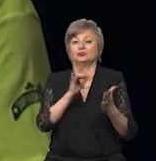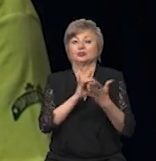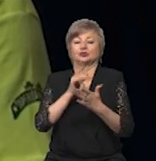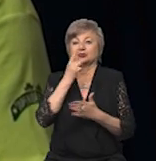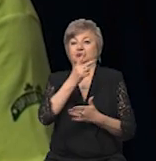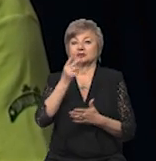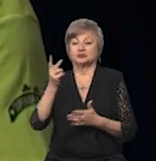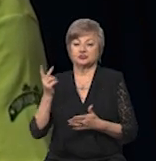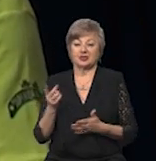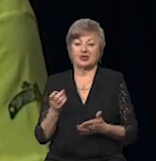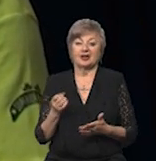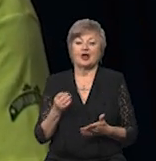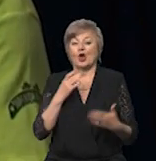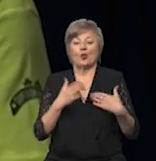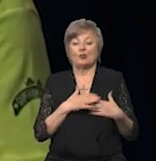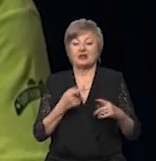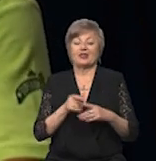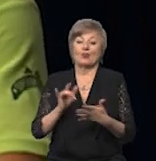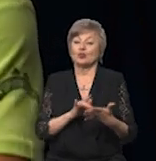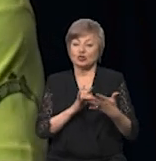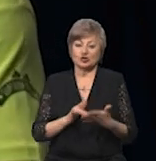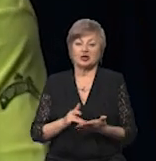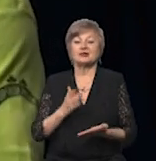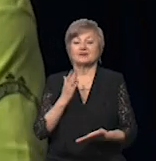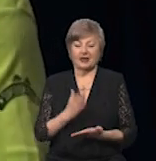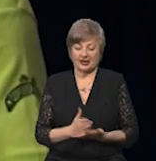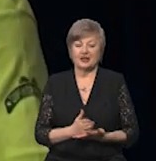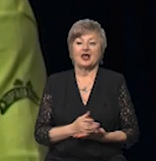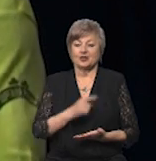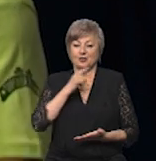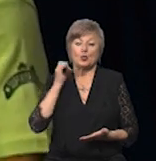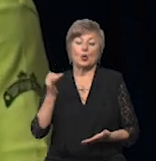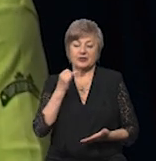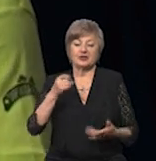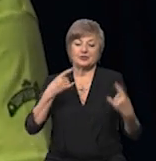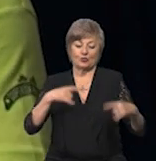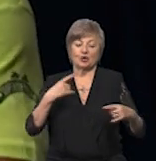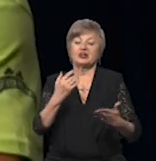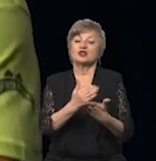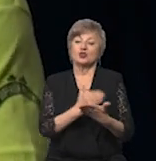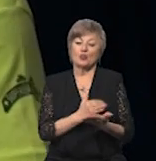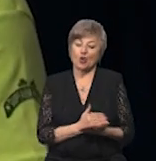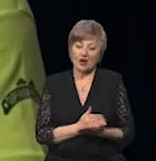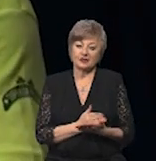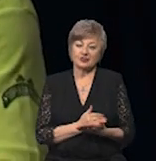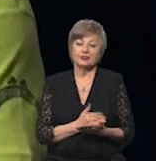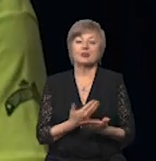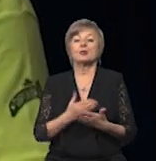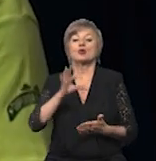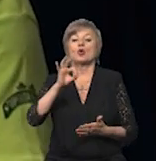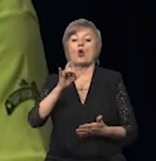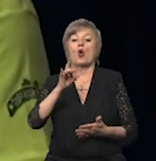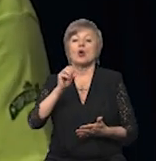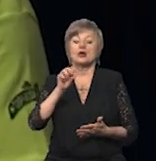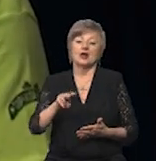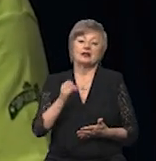і любити мандри. Є багато цікавих передач. Орел і Решка, кстати, от вони